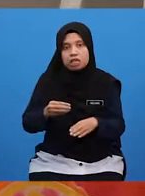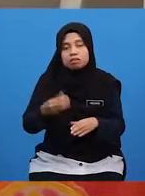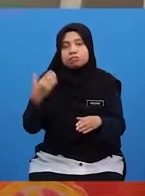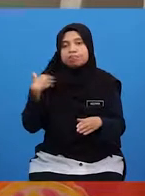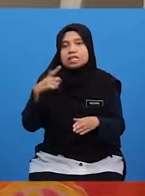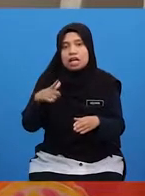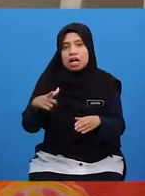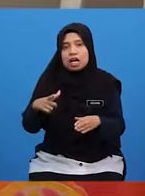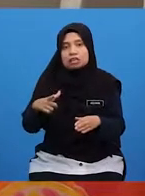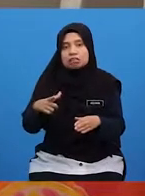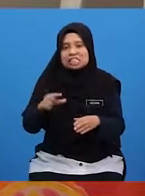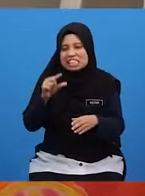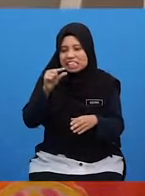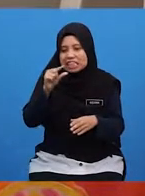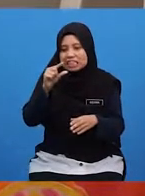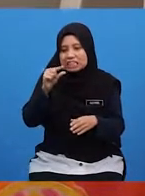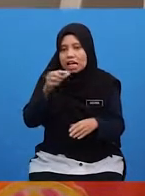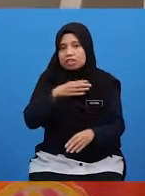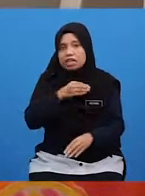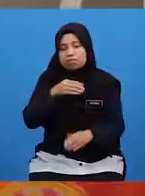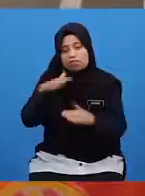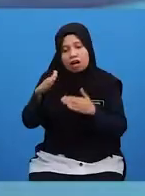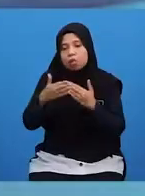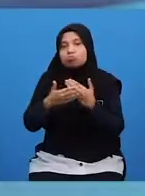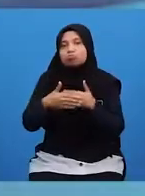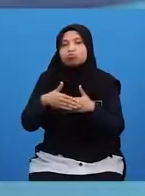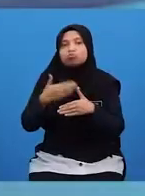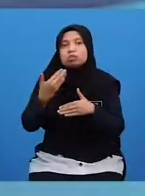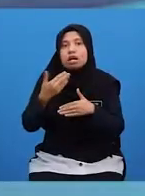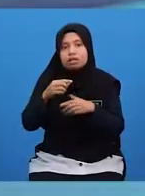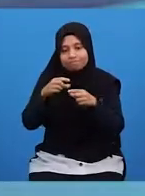adalah bersifat kenyal dan tidak mudah patah.